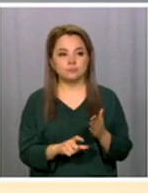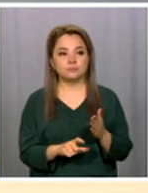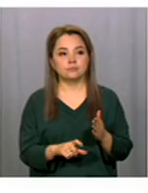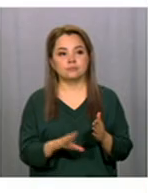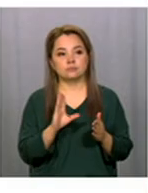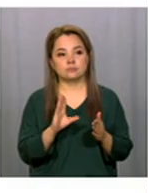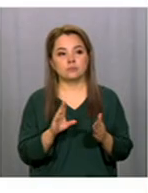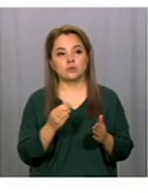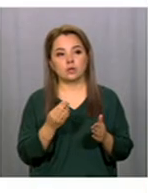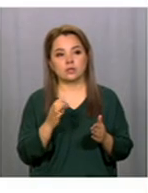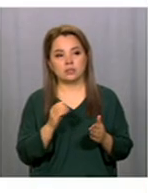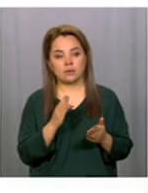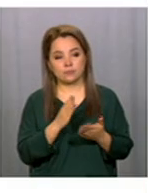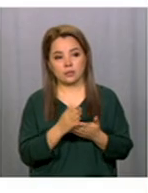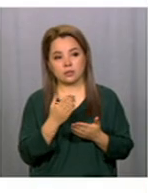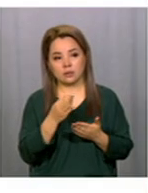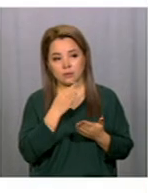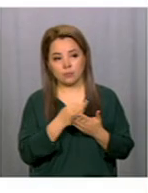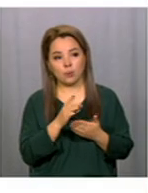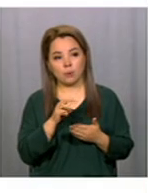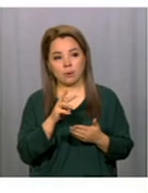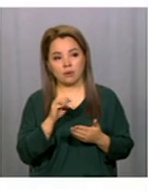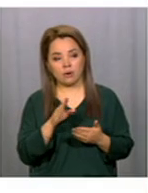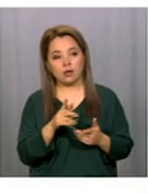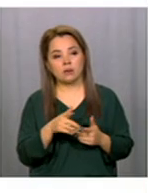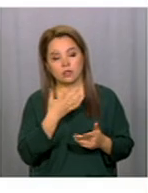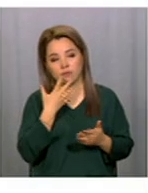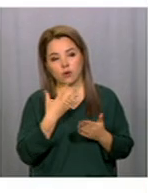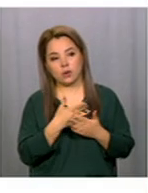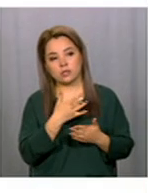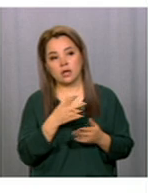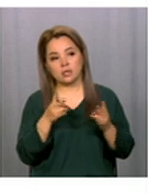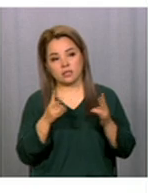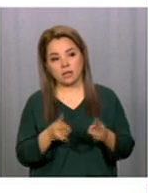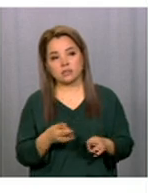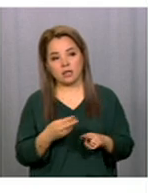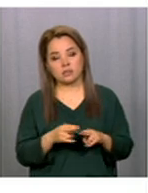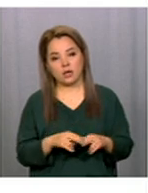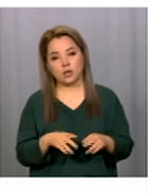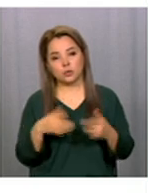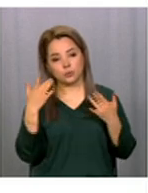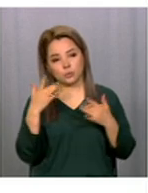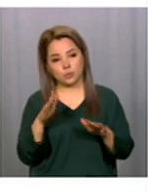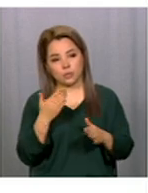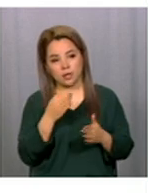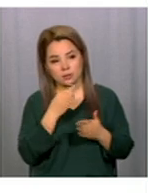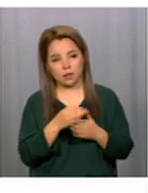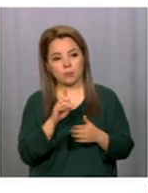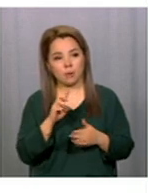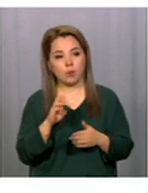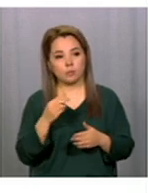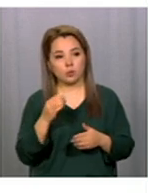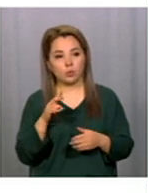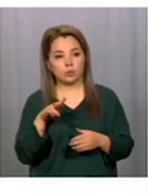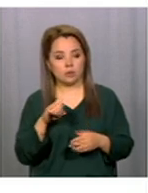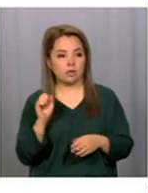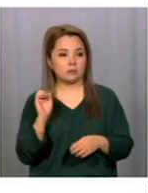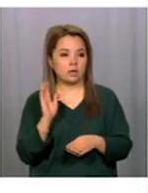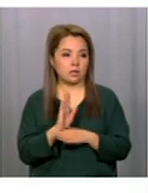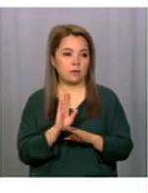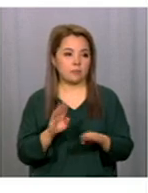шоссе». Барамбаев называет свое ранение случайным. Командир батальона Бауржан Момушола отдает приказ расстрелять